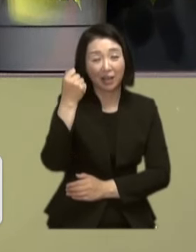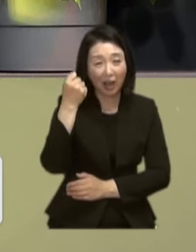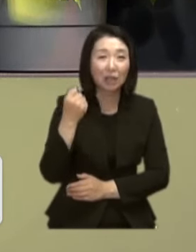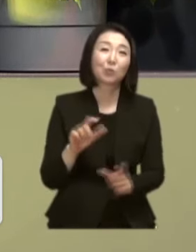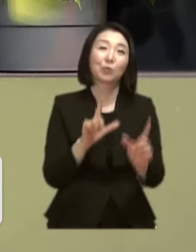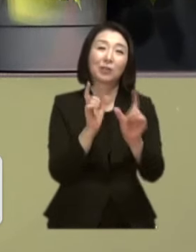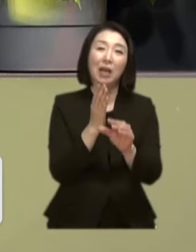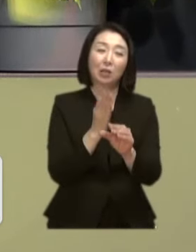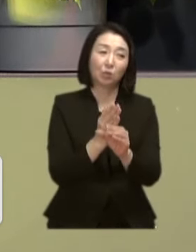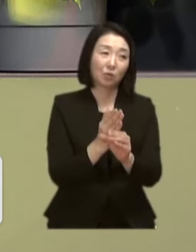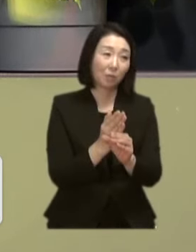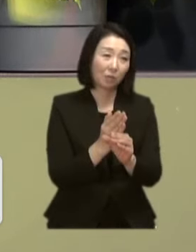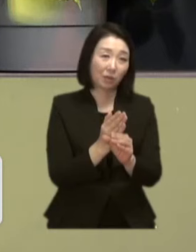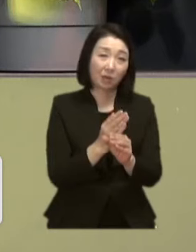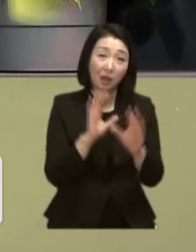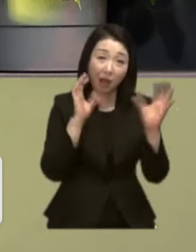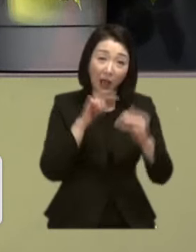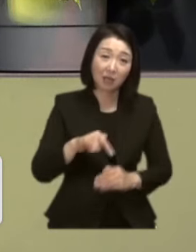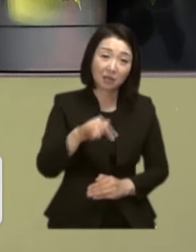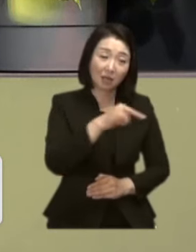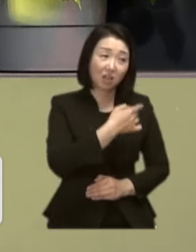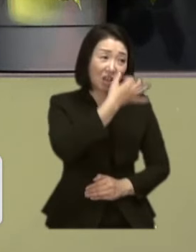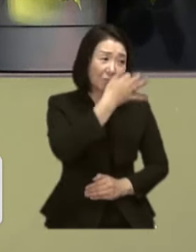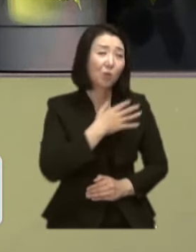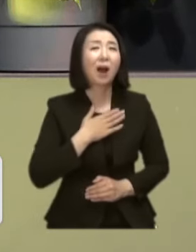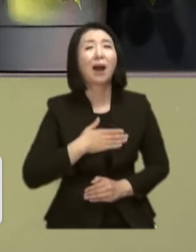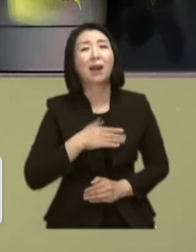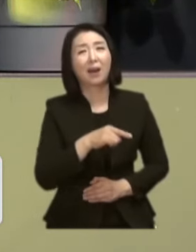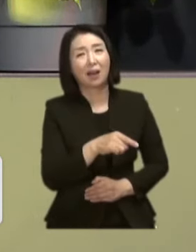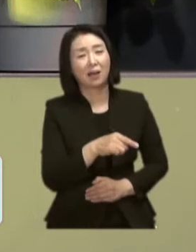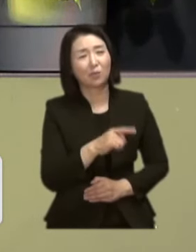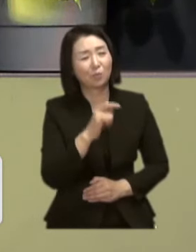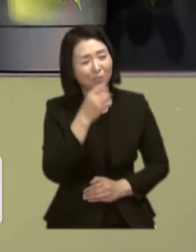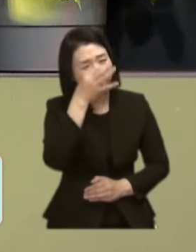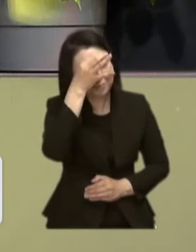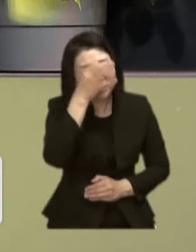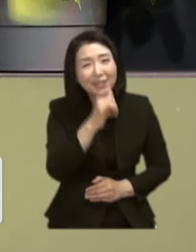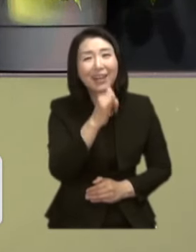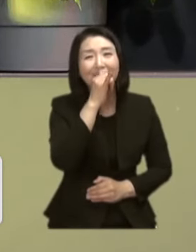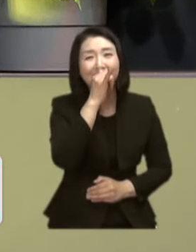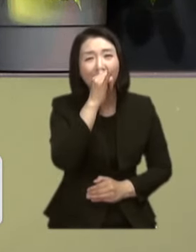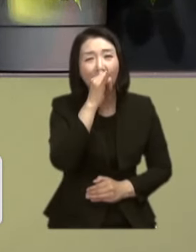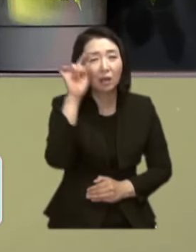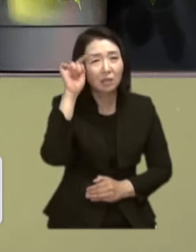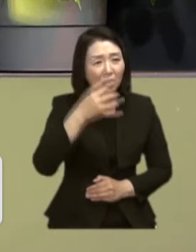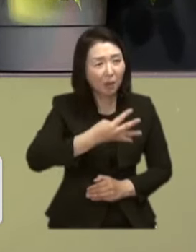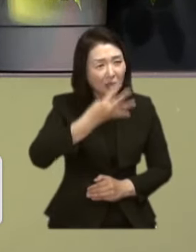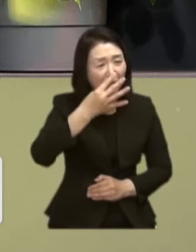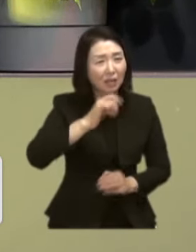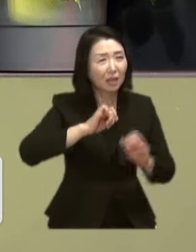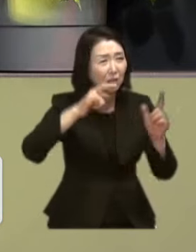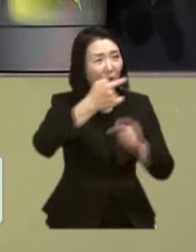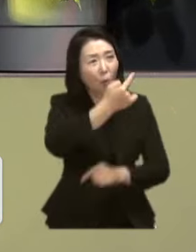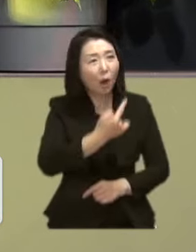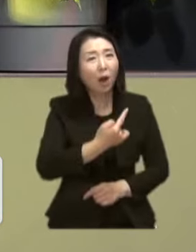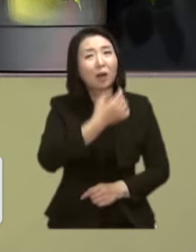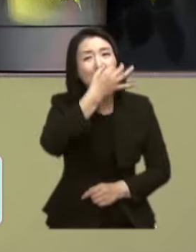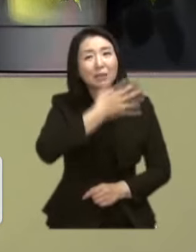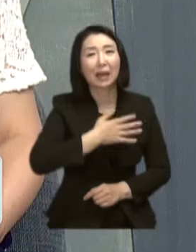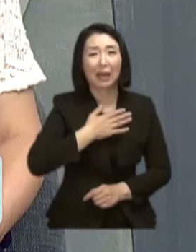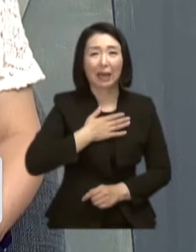없다. 그래서 굉장히 아이들이 힘든 거 저도 알고요. 어떨 때 미안하고요. 아이들이 새벽 4시에 나온다는 게 네. 어려운 일이잖아요. 근데